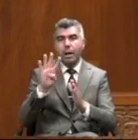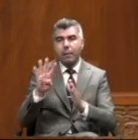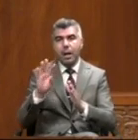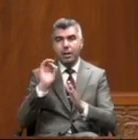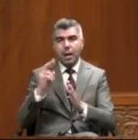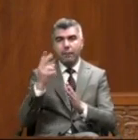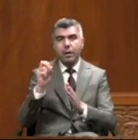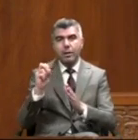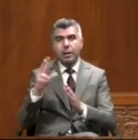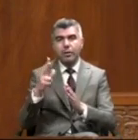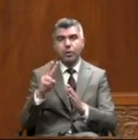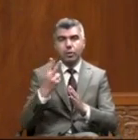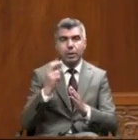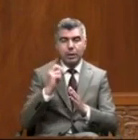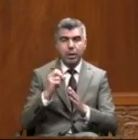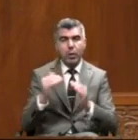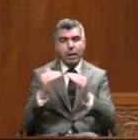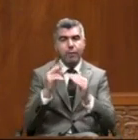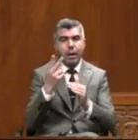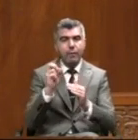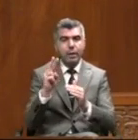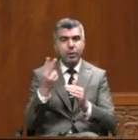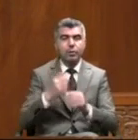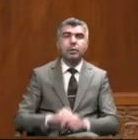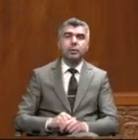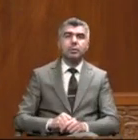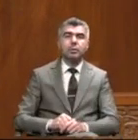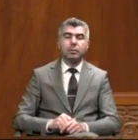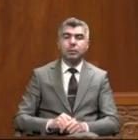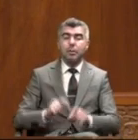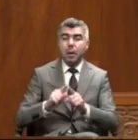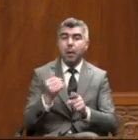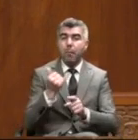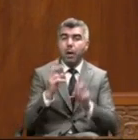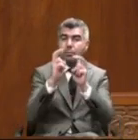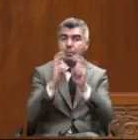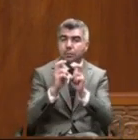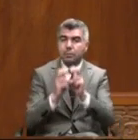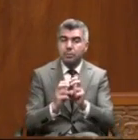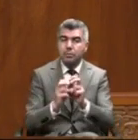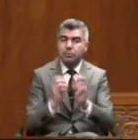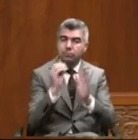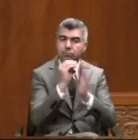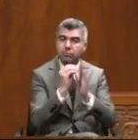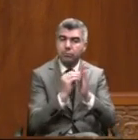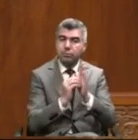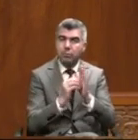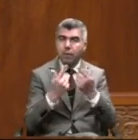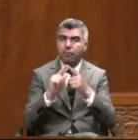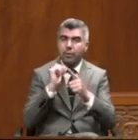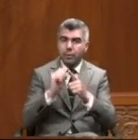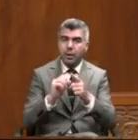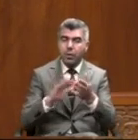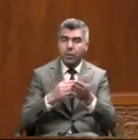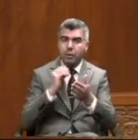الفتره مع سنه 2022 بفضل التراجع المسجل في مختلف اسعار